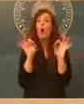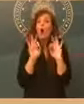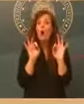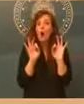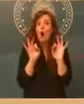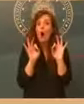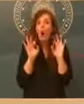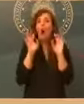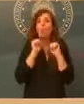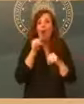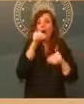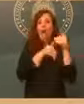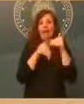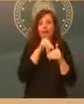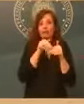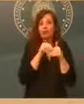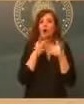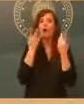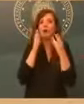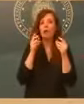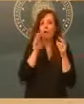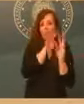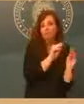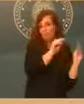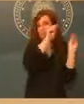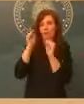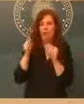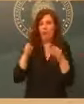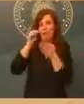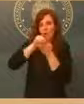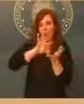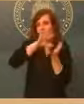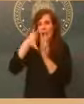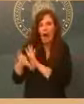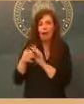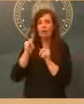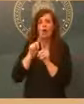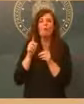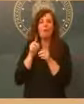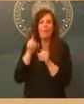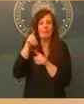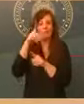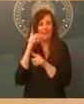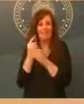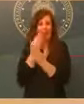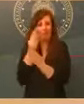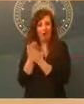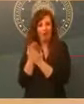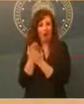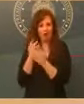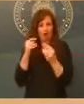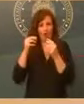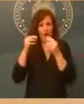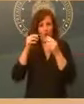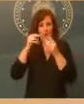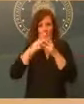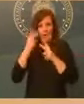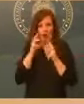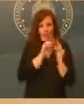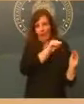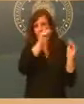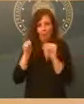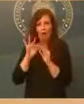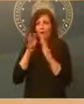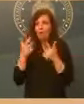alternativi intenso strutture come ha proposto il PD insomma quali sono le misure in campo per evitare una sospensione che arriverebbe subito